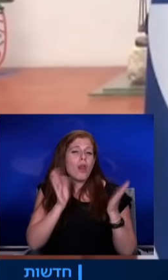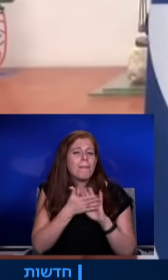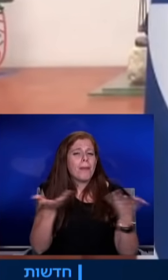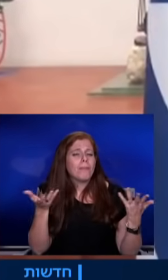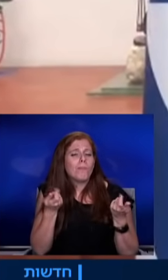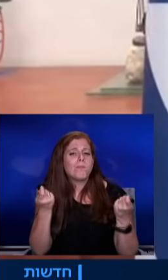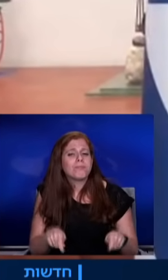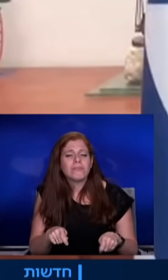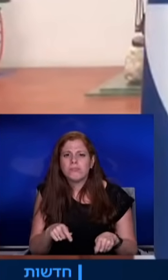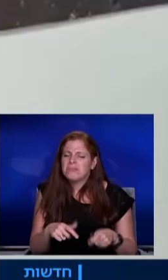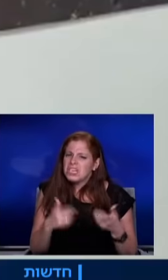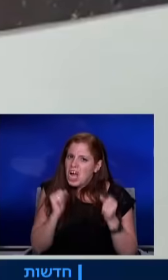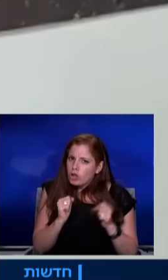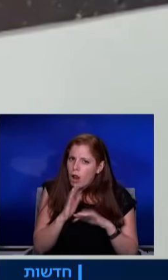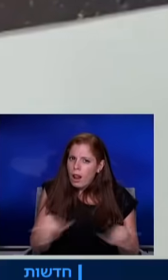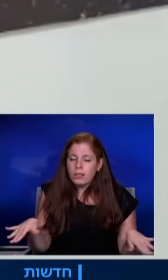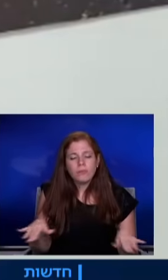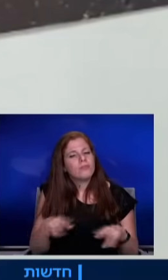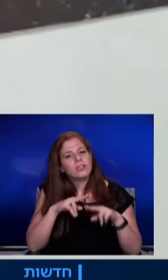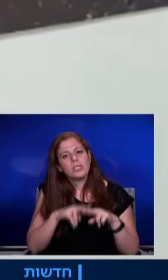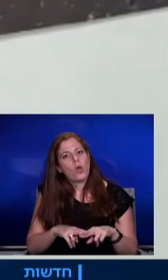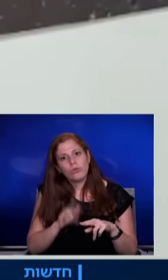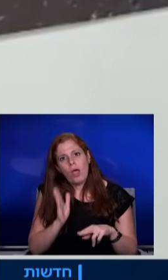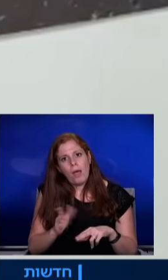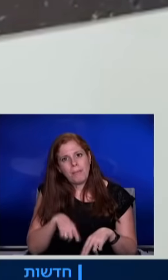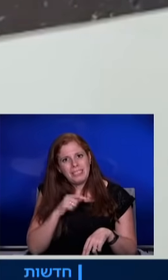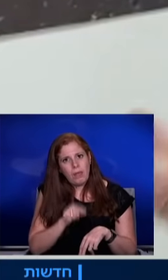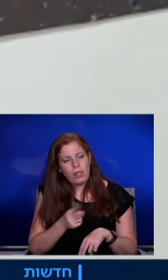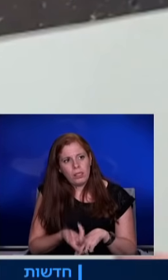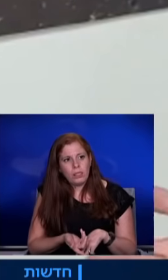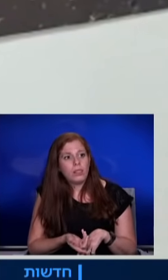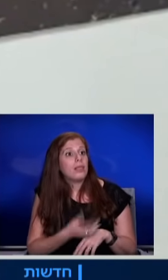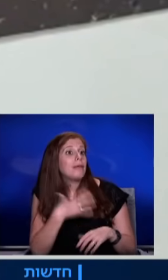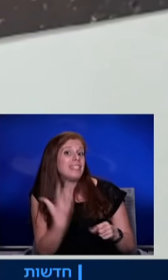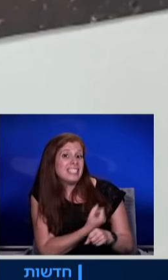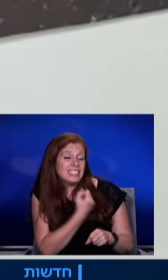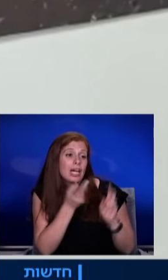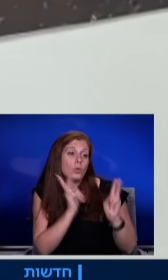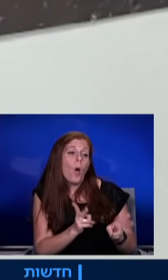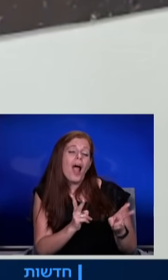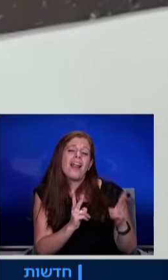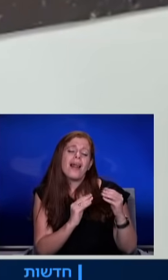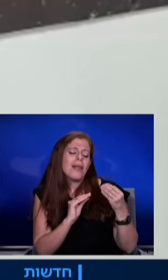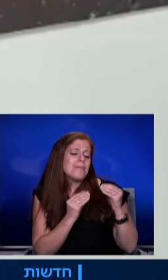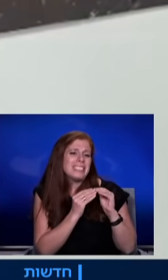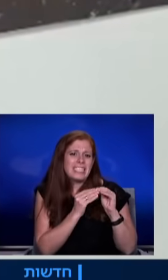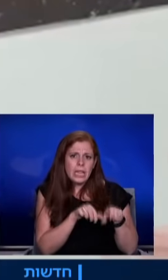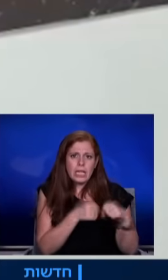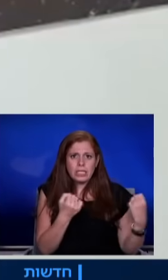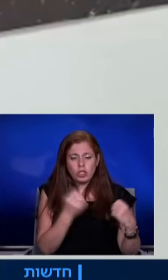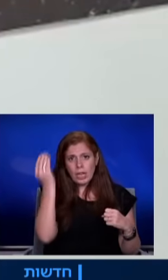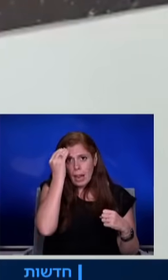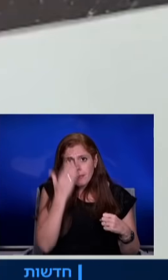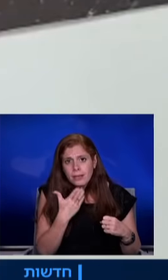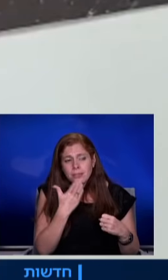הילדים, וזה באמת לא יחזיק לאורך זמן. אם זה יצליח, אנחנו נוכל למזער את הנזק שתלמידי ישראל חווים היום,